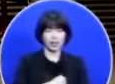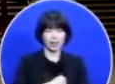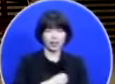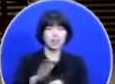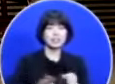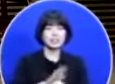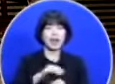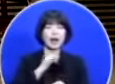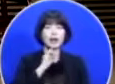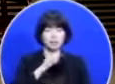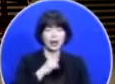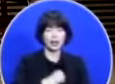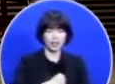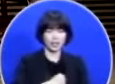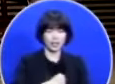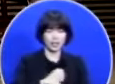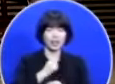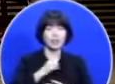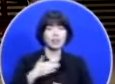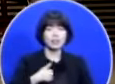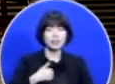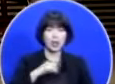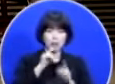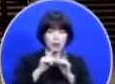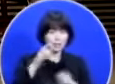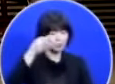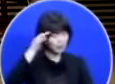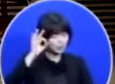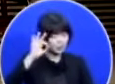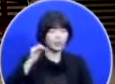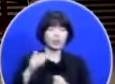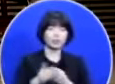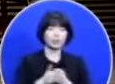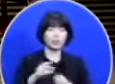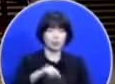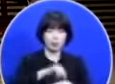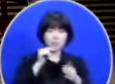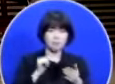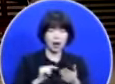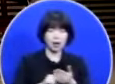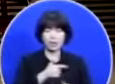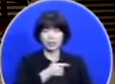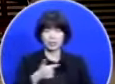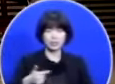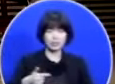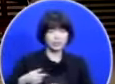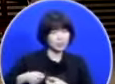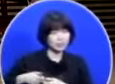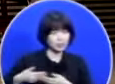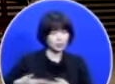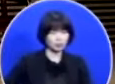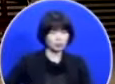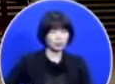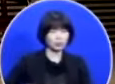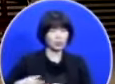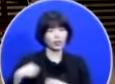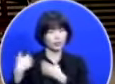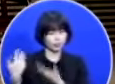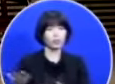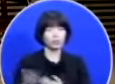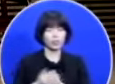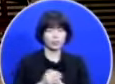하거라 그렇게 제게 말씀이 깨달아 저서 마음에 큰 짐이 하나 덜어지는 것 같았습니다 전임